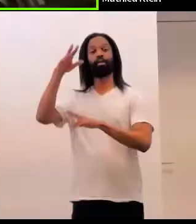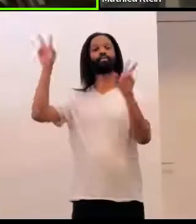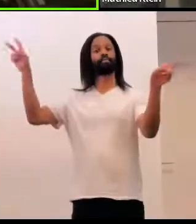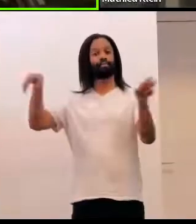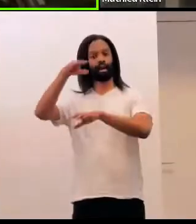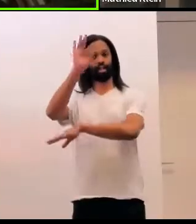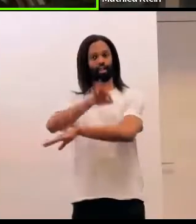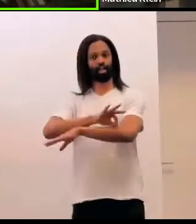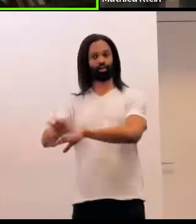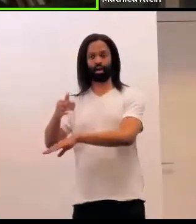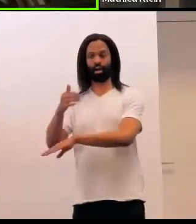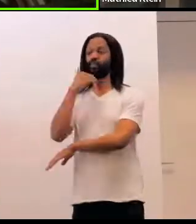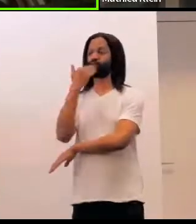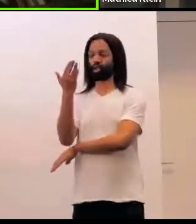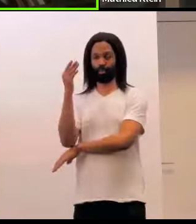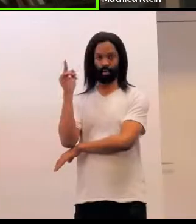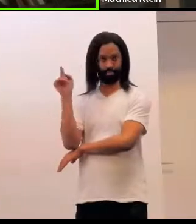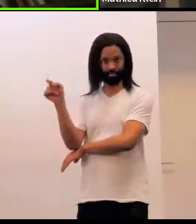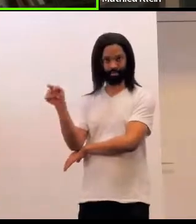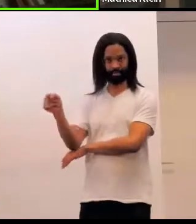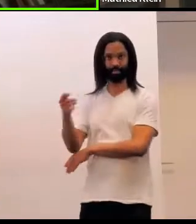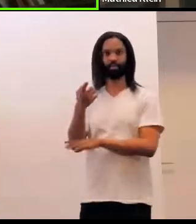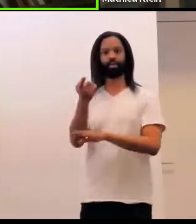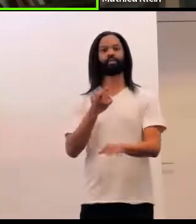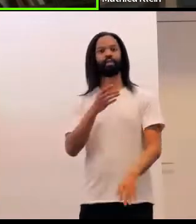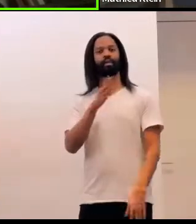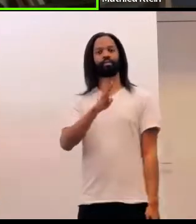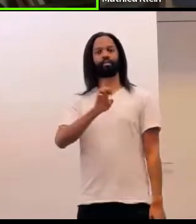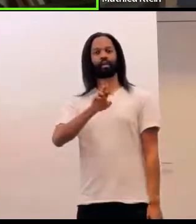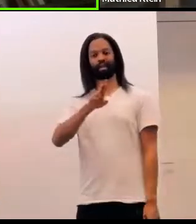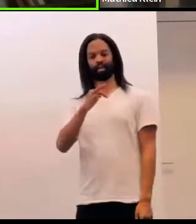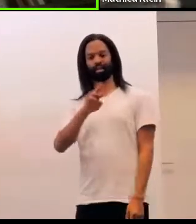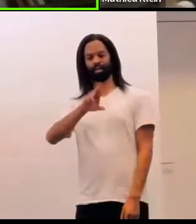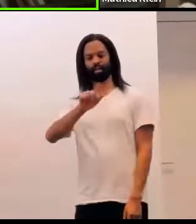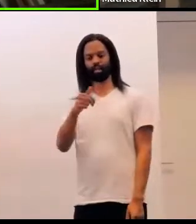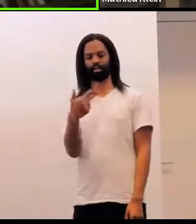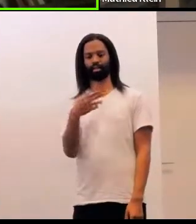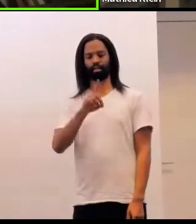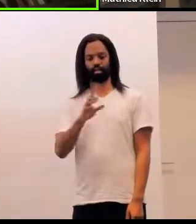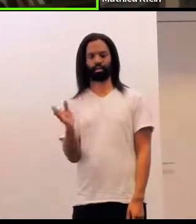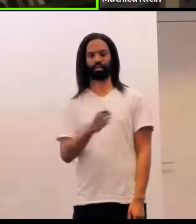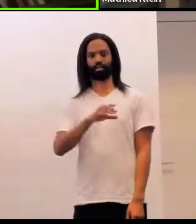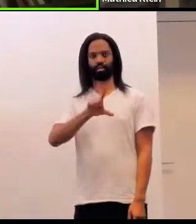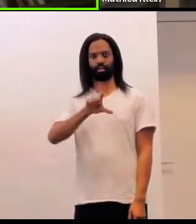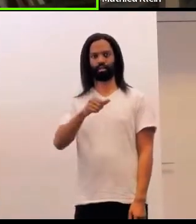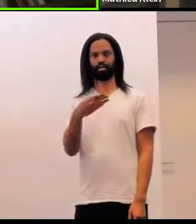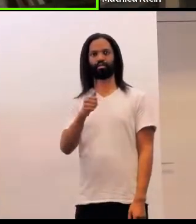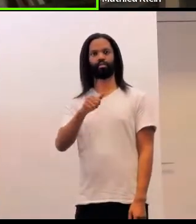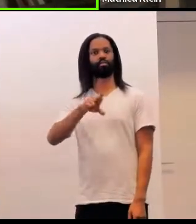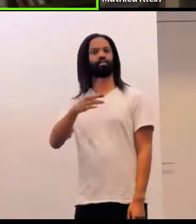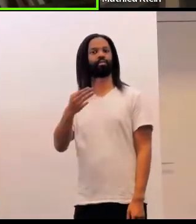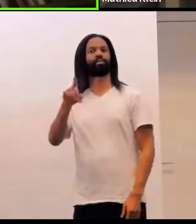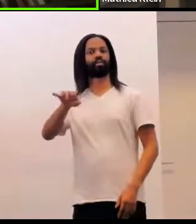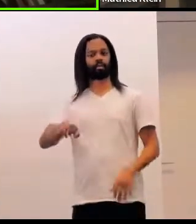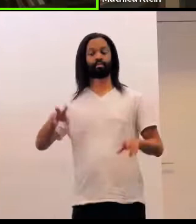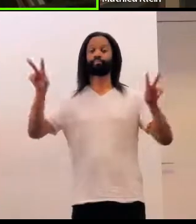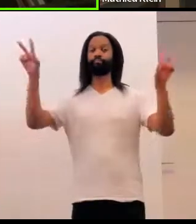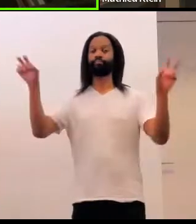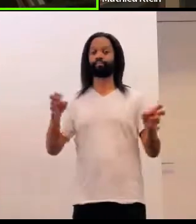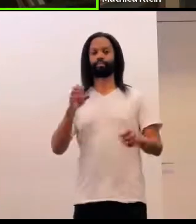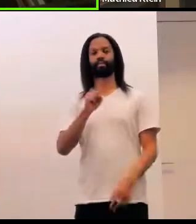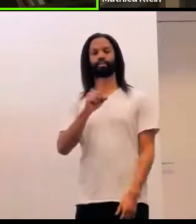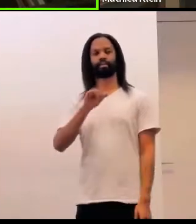impossible, une œuvre de Bertrand Lamarche, une sculpture qui s'appelle Slide House pour 5 400